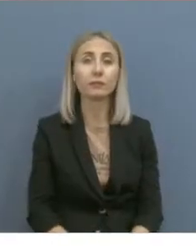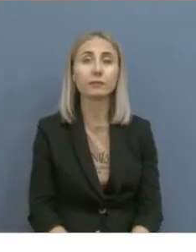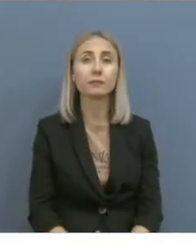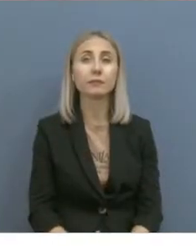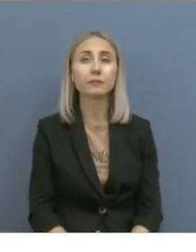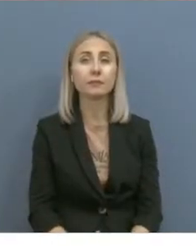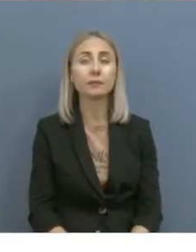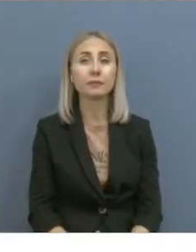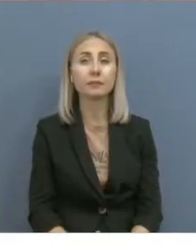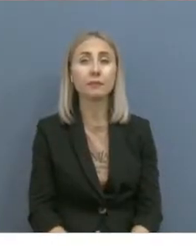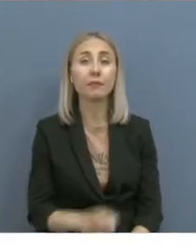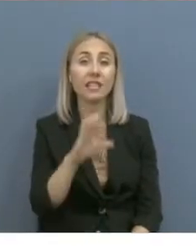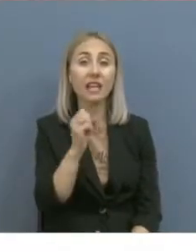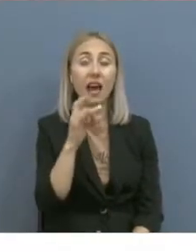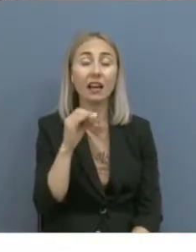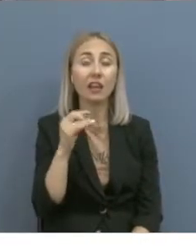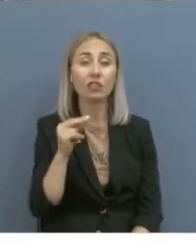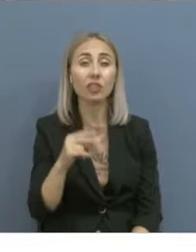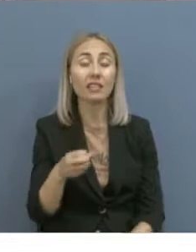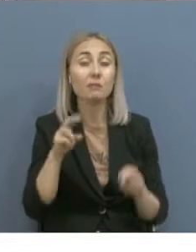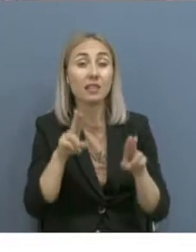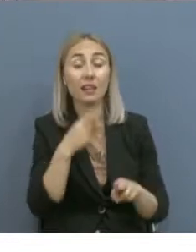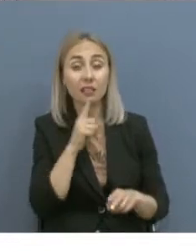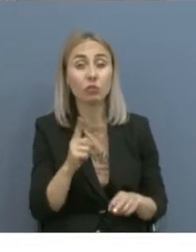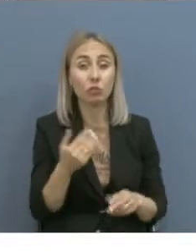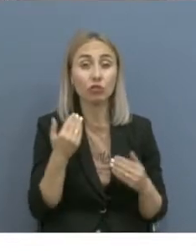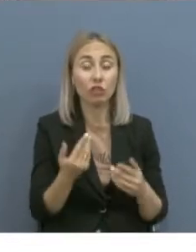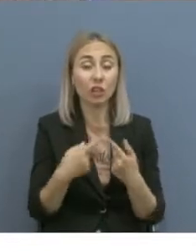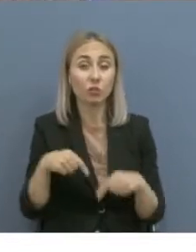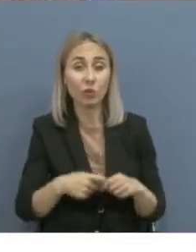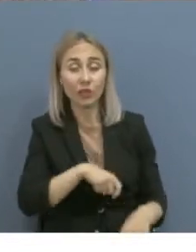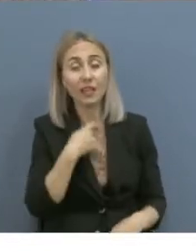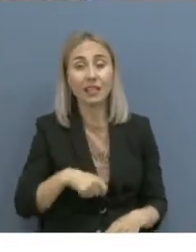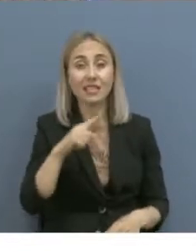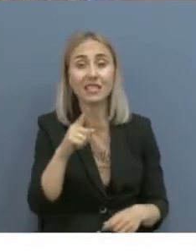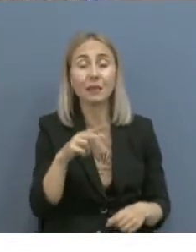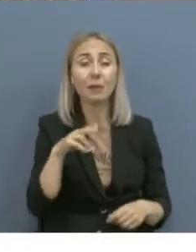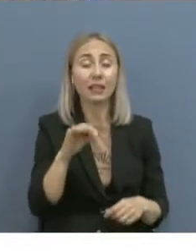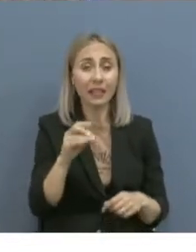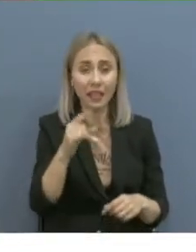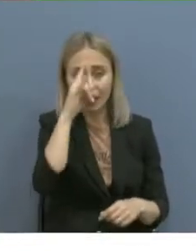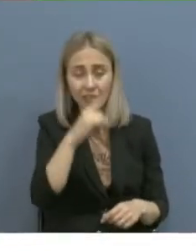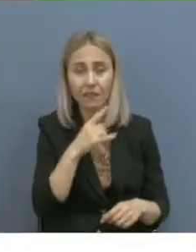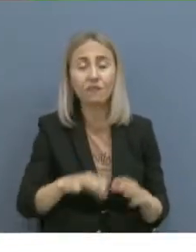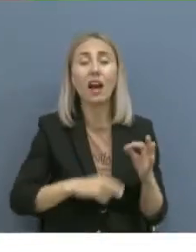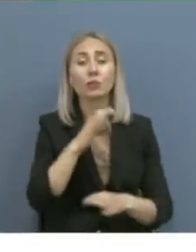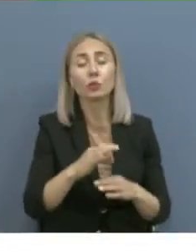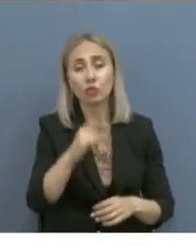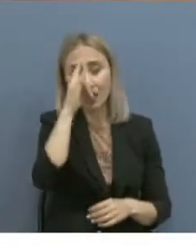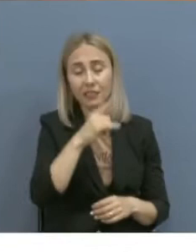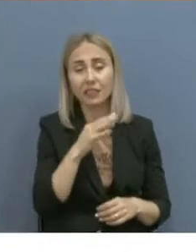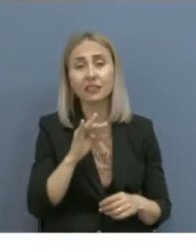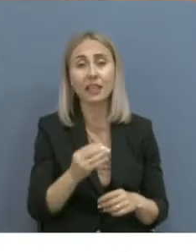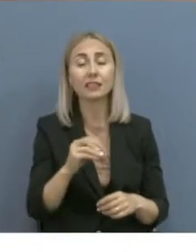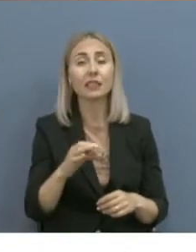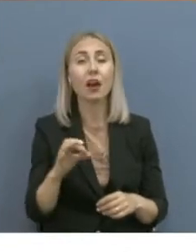Мамандардың айтуынша шегіртке шабуылы Батыс Қазақстан, Ақтөбе мен Шығыс Қазақстан облыстарына үлкен қауіп төндіруде. Жолындағы дәнді де қыл